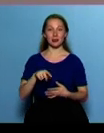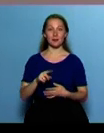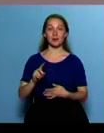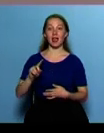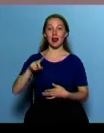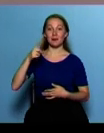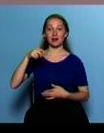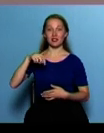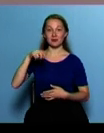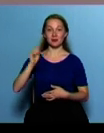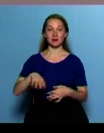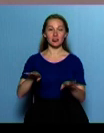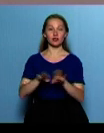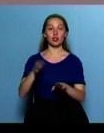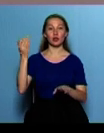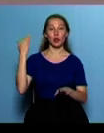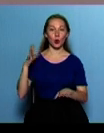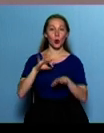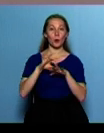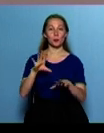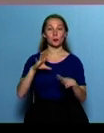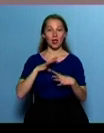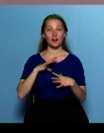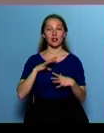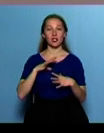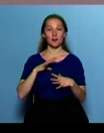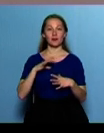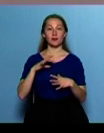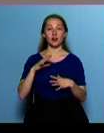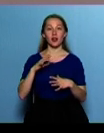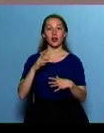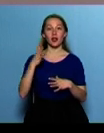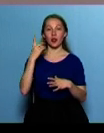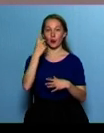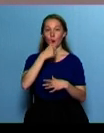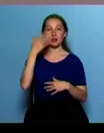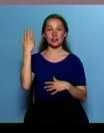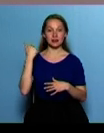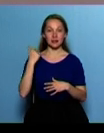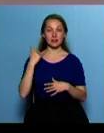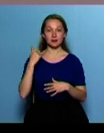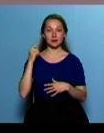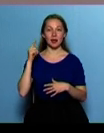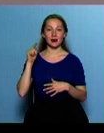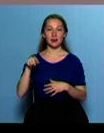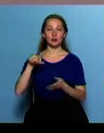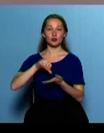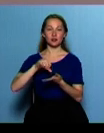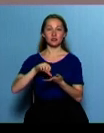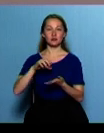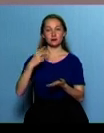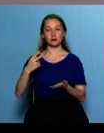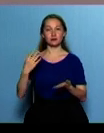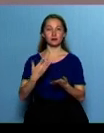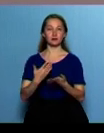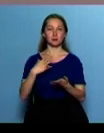старт такого формата мы провели, если вы помните, почти год назад на Ижевской винтовке. У нас на тот момент было